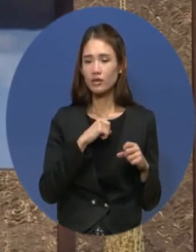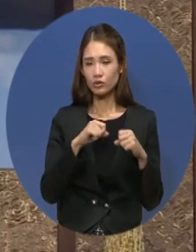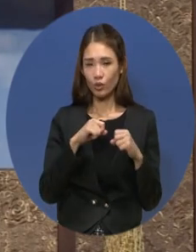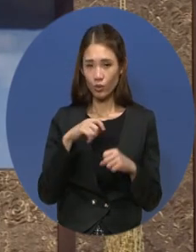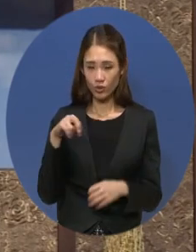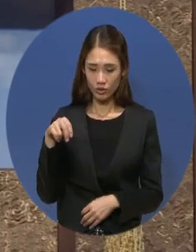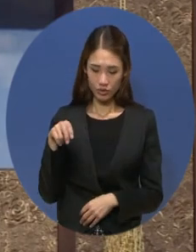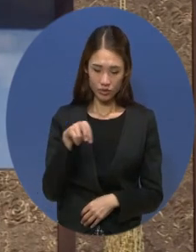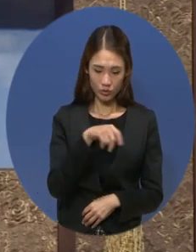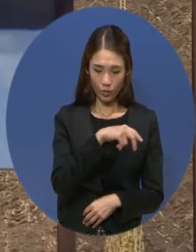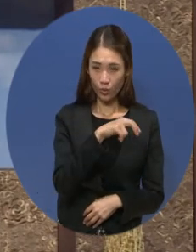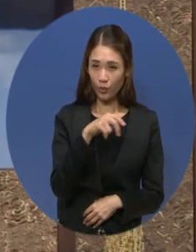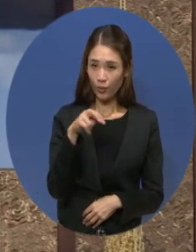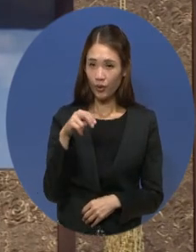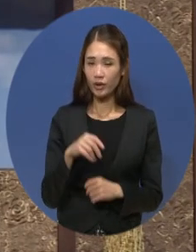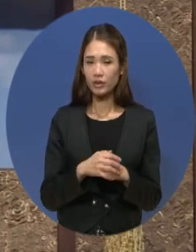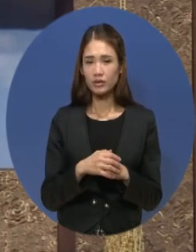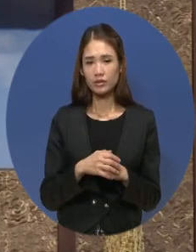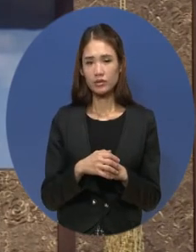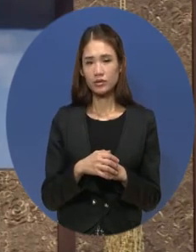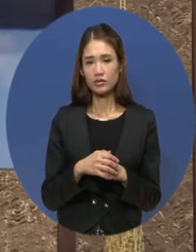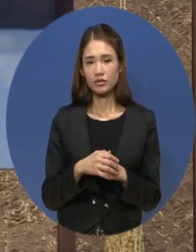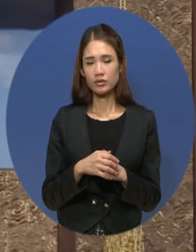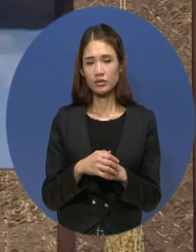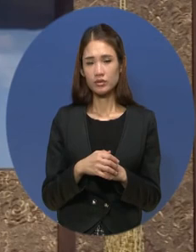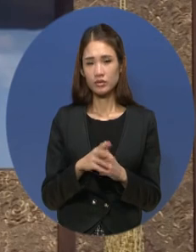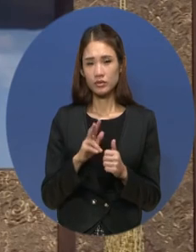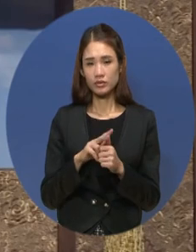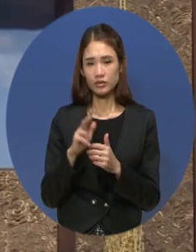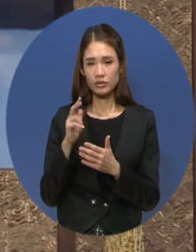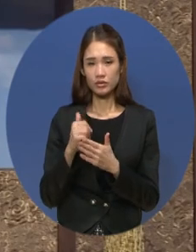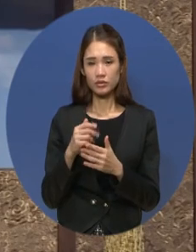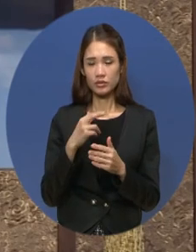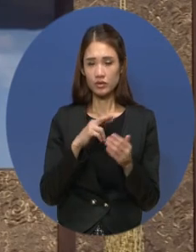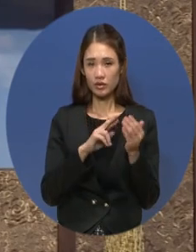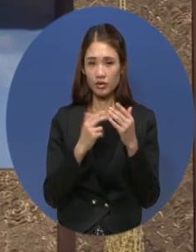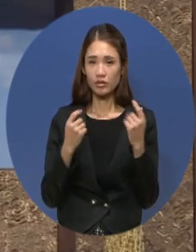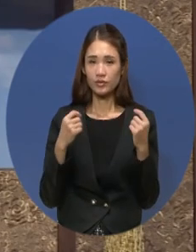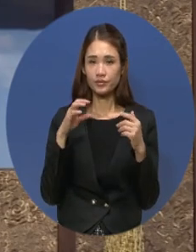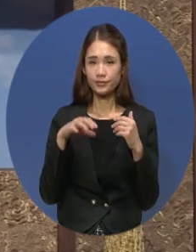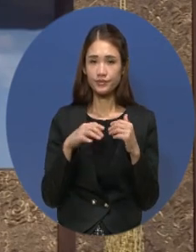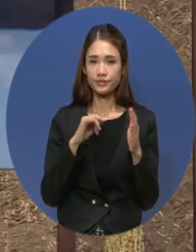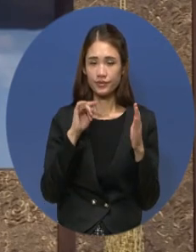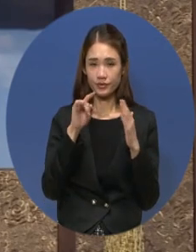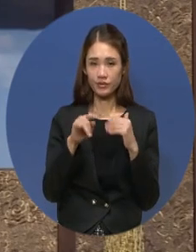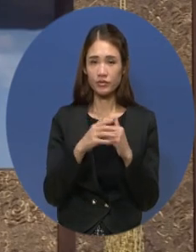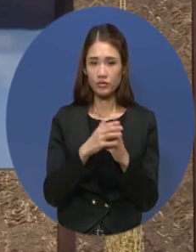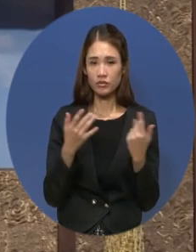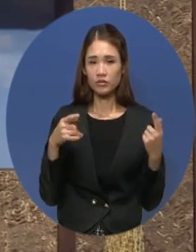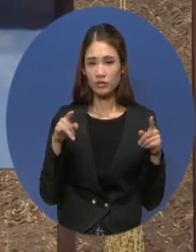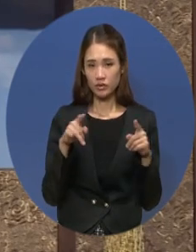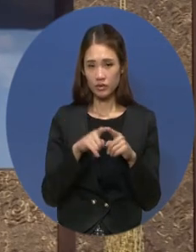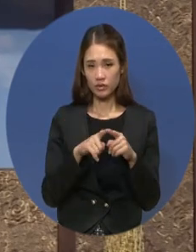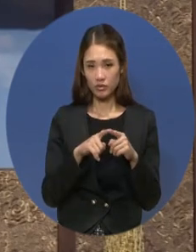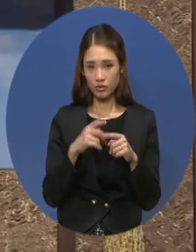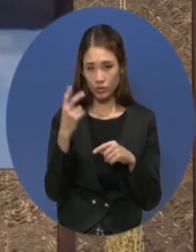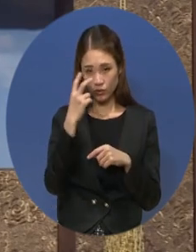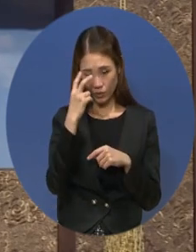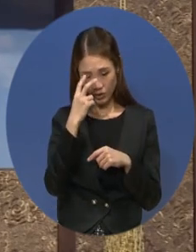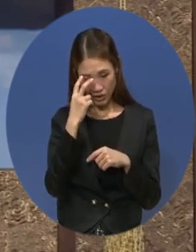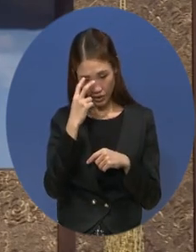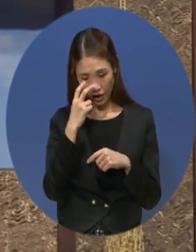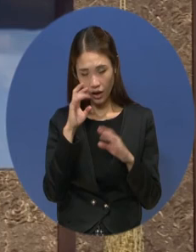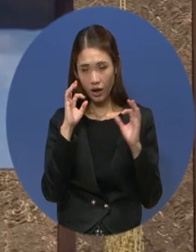움직이면서 어 저희가 이제 뭐 마크 주인도 아니면 미용실 뭐 이런데 가서 가치가 어떻게 하는지좀 관찰도 하고